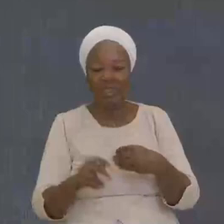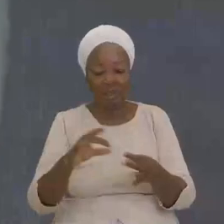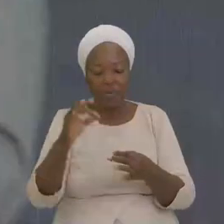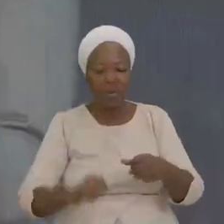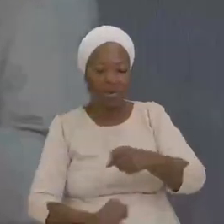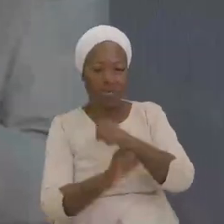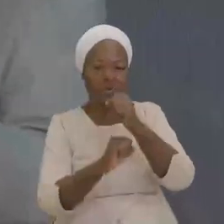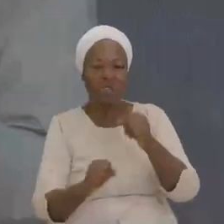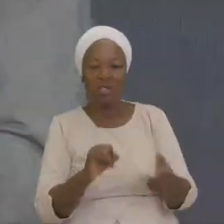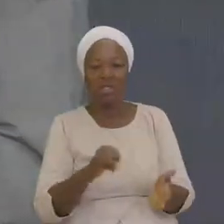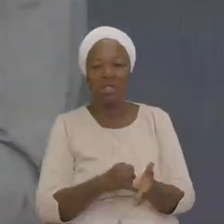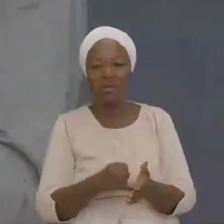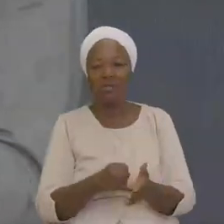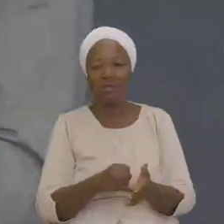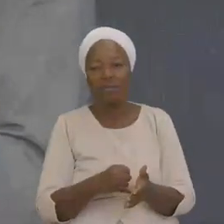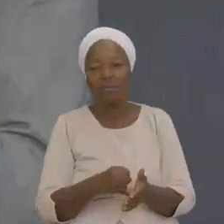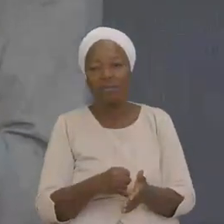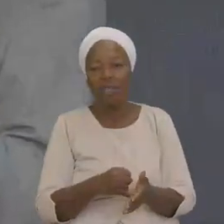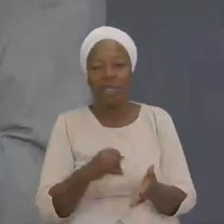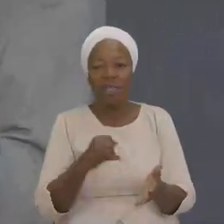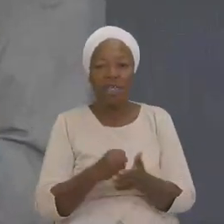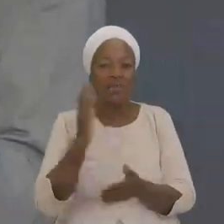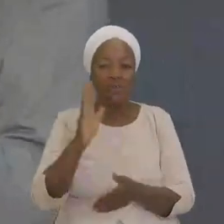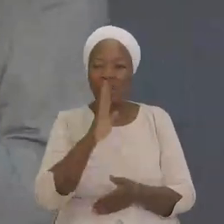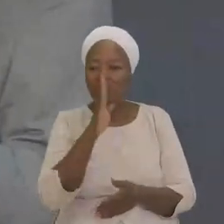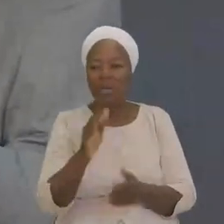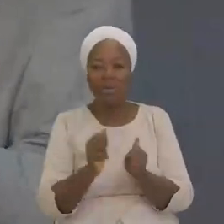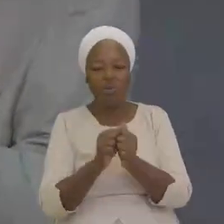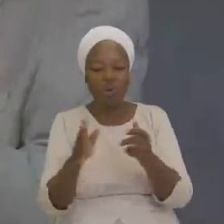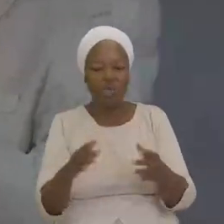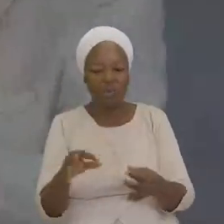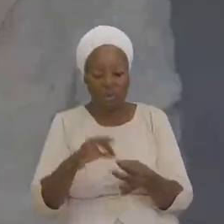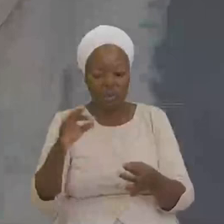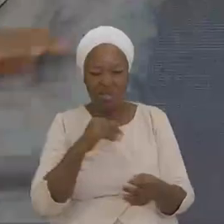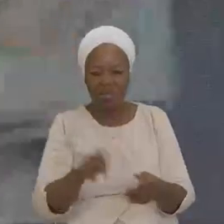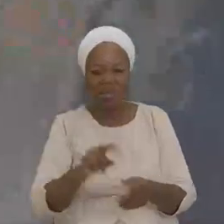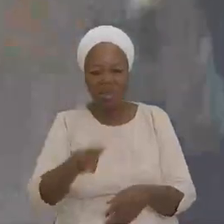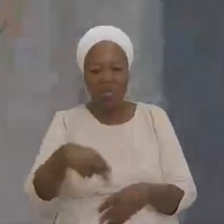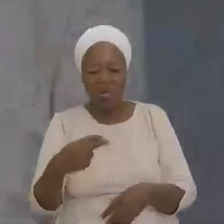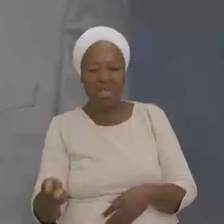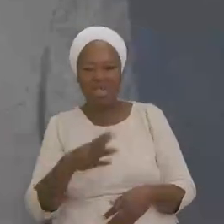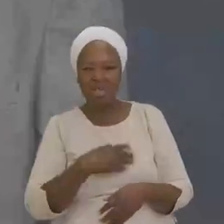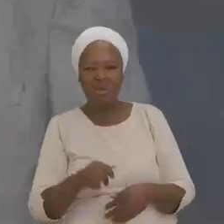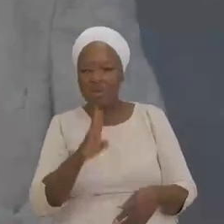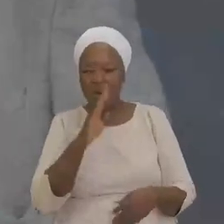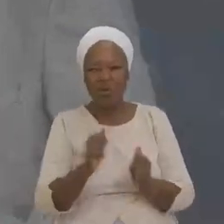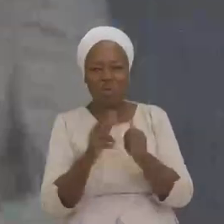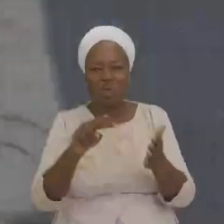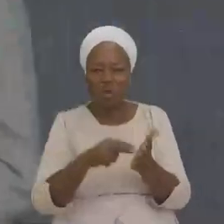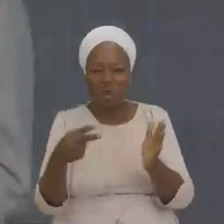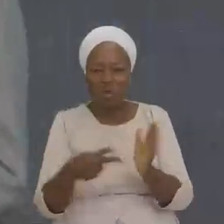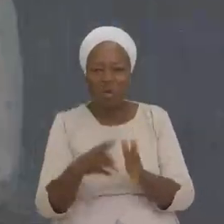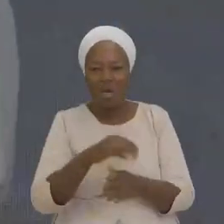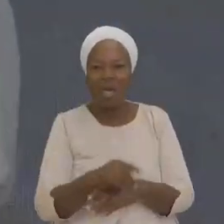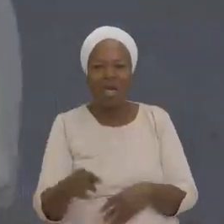Le monde, la parole n'aura pas l'esprit qui l'accompagne. Ce sera sans esprit, cela n'aura pas